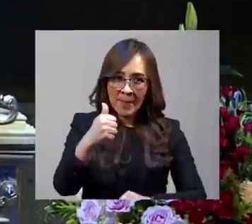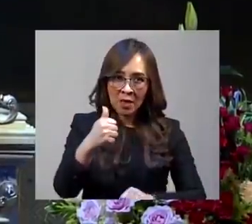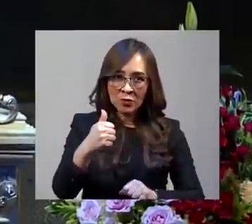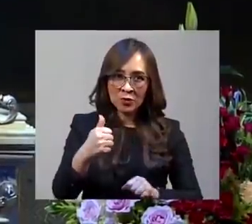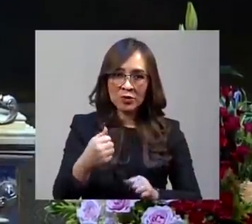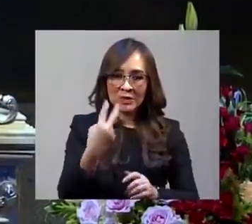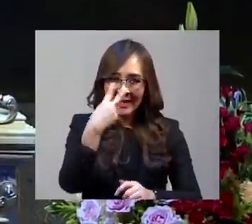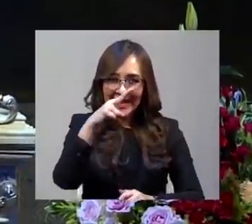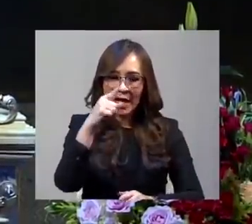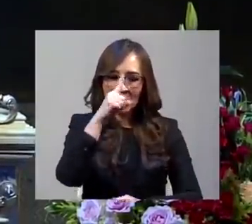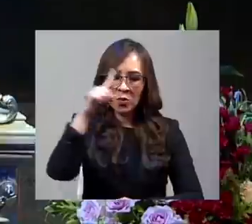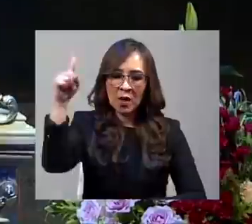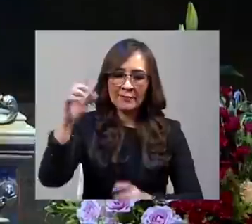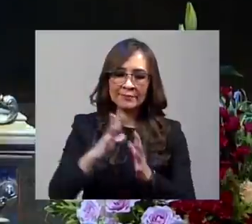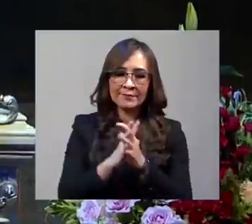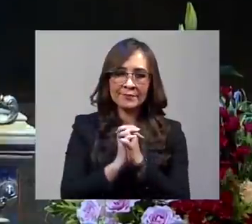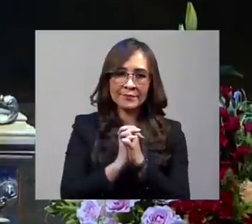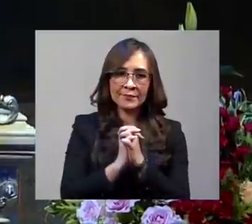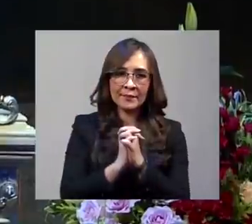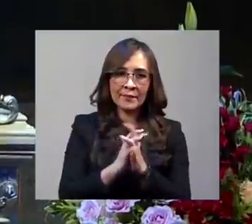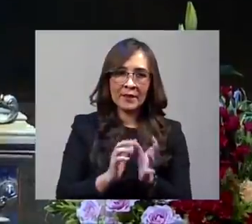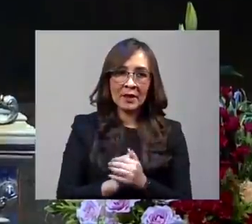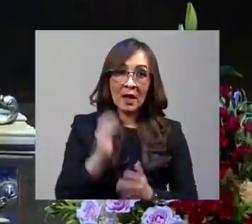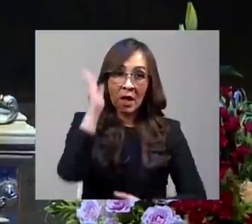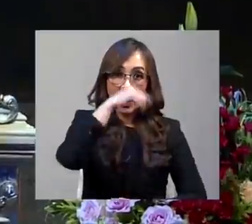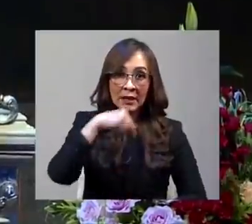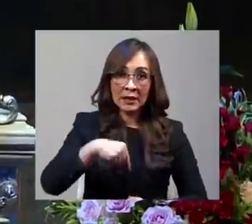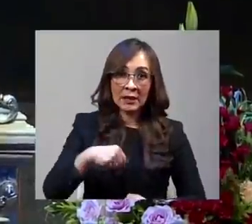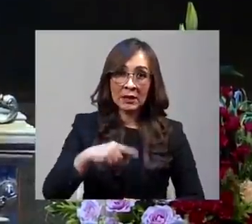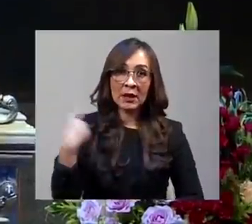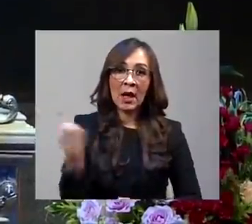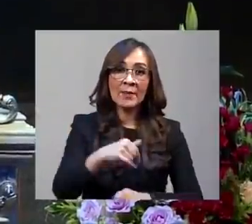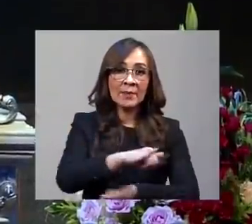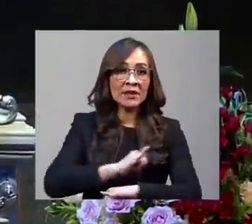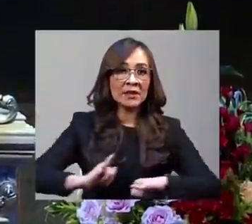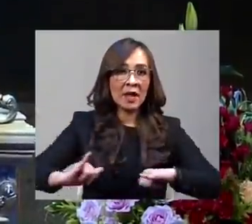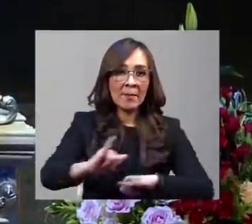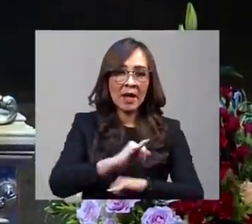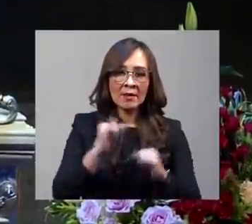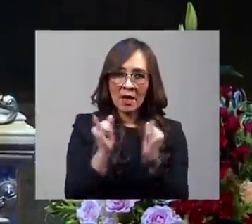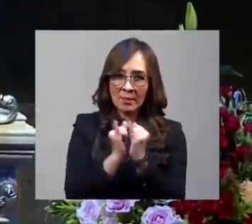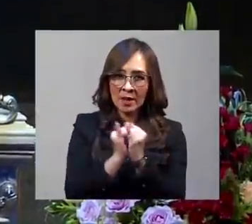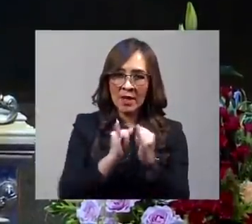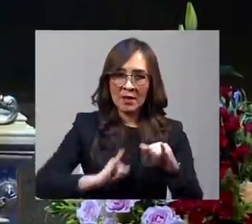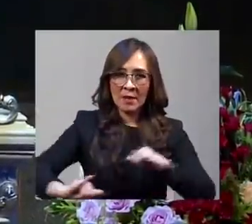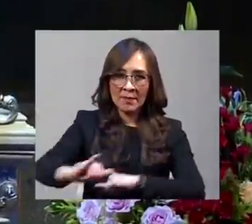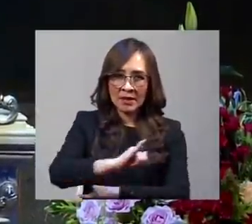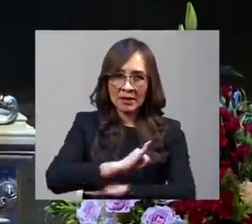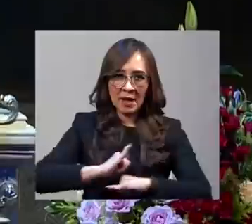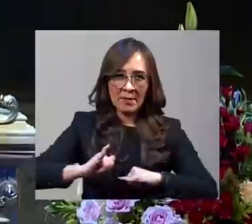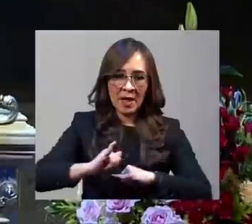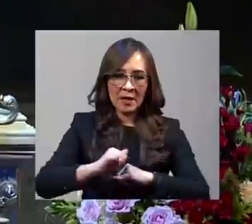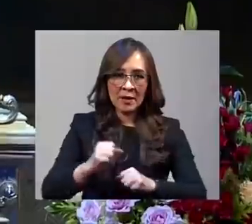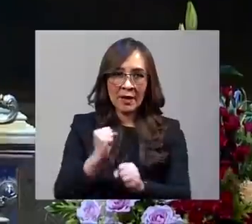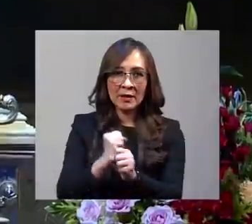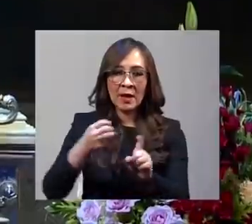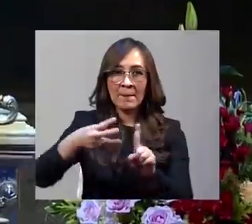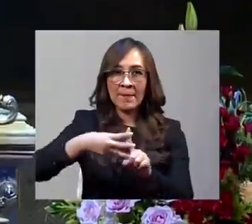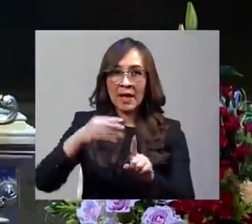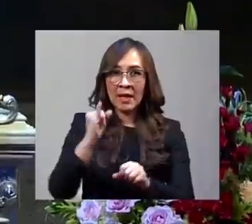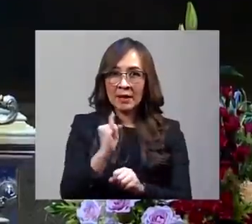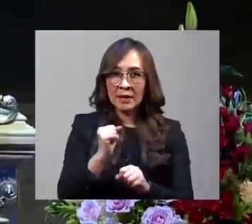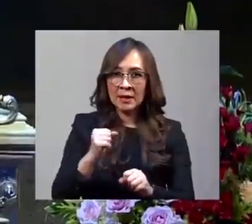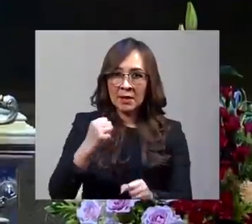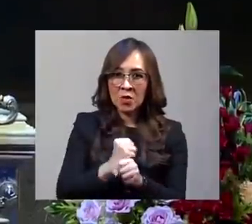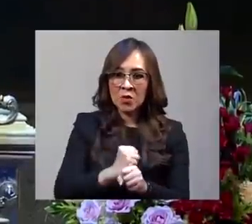Bapa. Tidak kebetulan hari ini kami bersama dalam ibadah yang luar biasa ini. Bersama dengan Gereja Bethel Indonesia Goshen